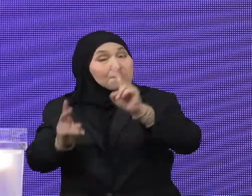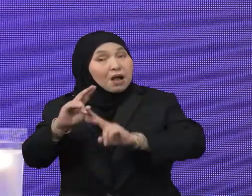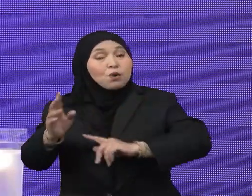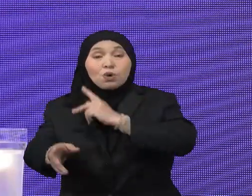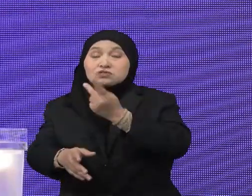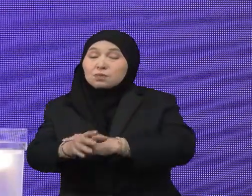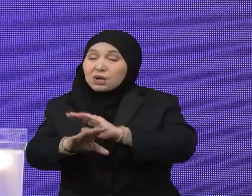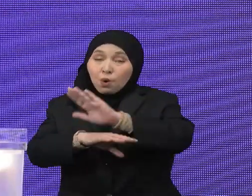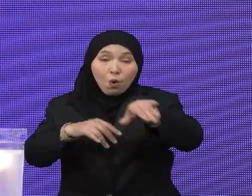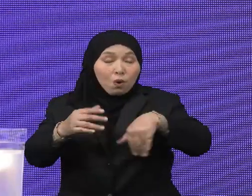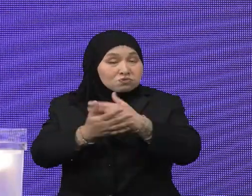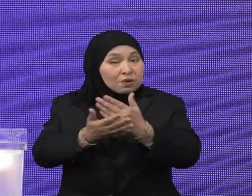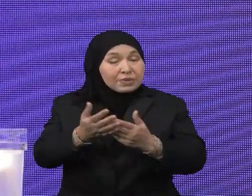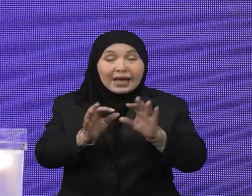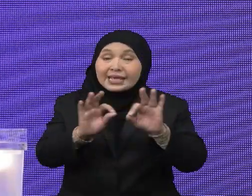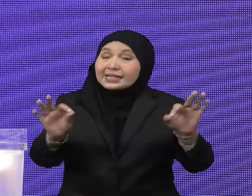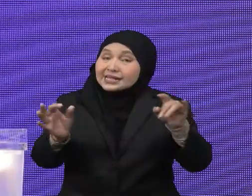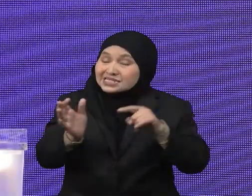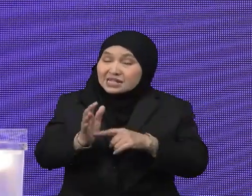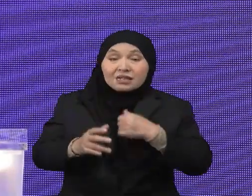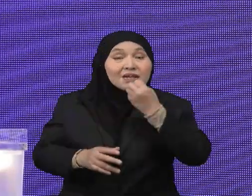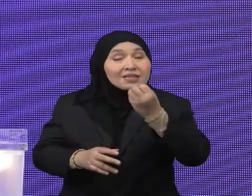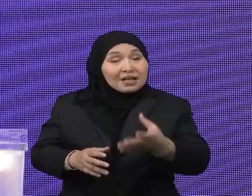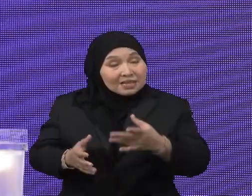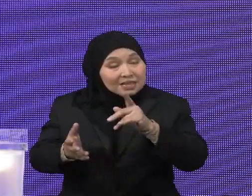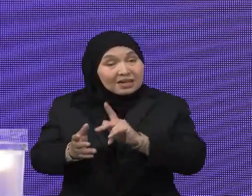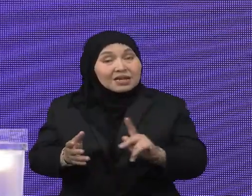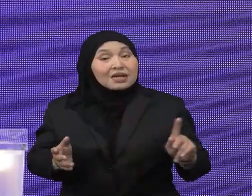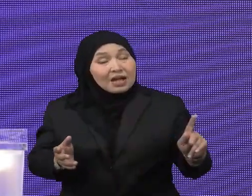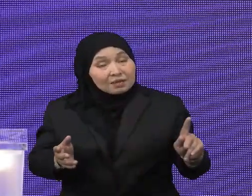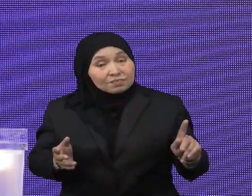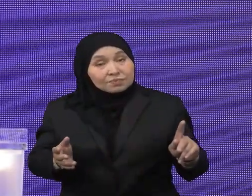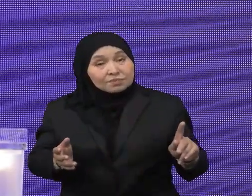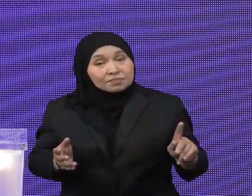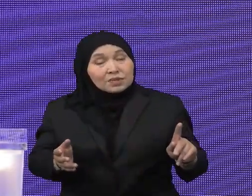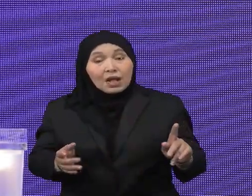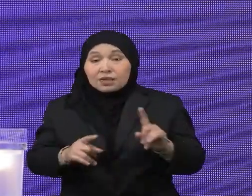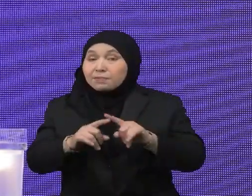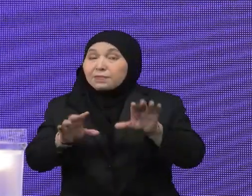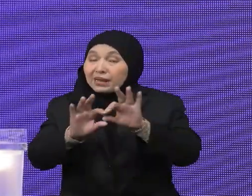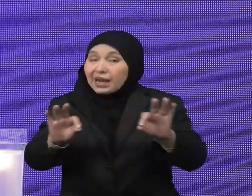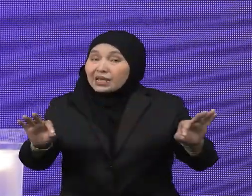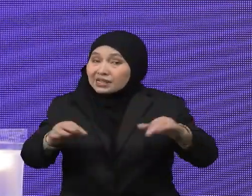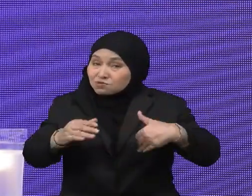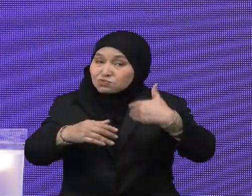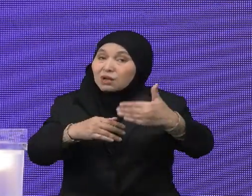segala sesuatu dan ayat ini misalnya dinyatakan ee huwa Min di anfusikum tetapi pada ayat seterusnya dinyatakan fabiid